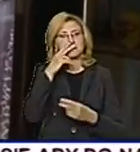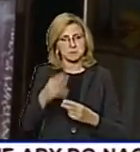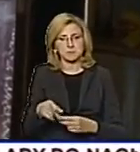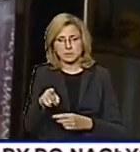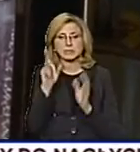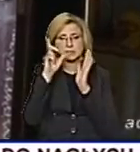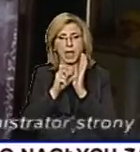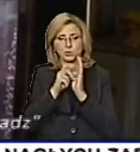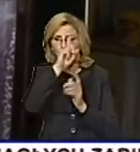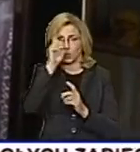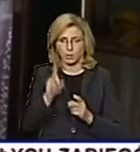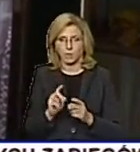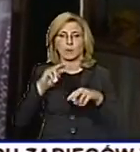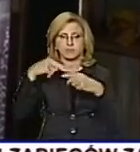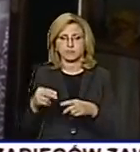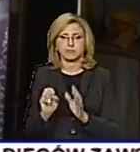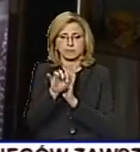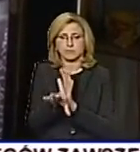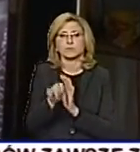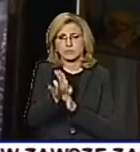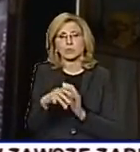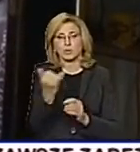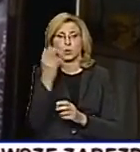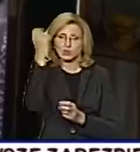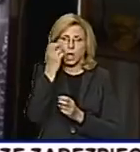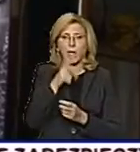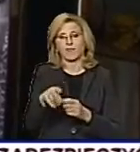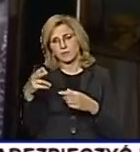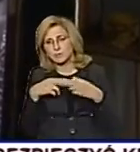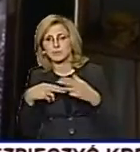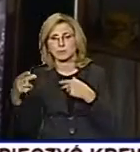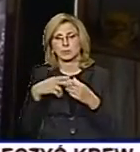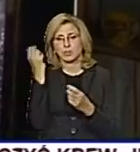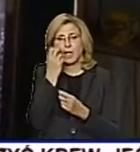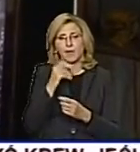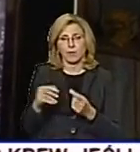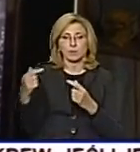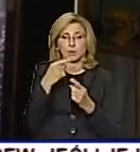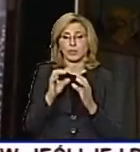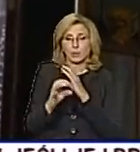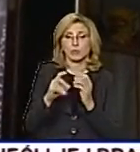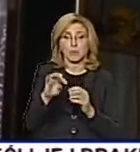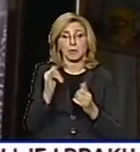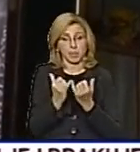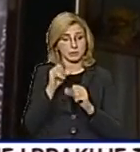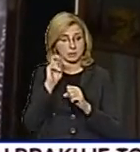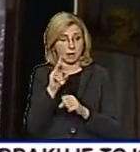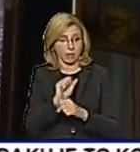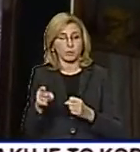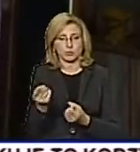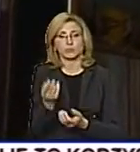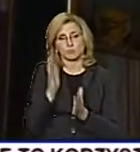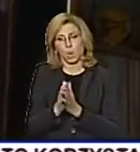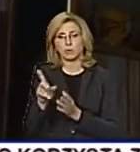zdjęcia ludzie przekazują, upubliczniają, oglądają, komentują, tak. No i wtedy powstał pomysł, no to jeżeli tak jest, to zacznijmy zbierać